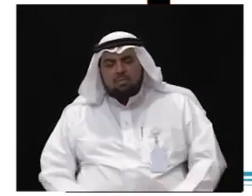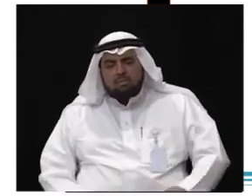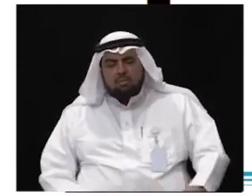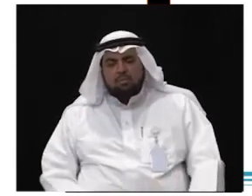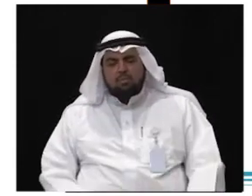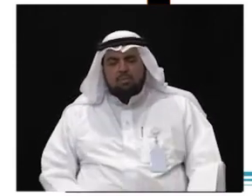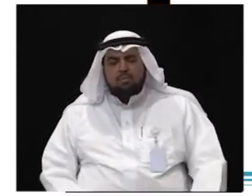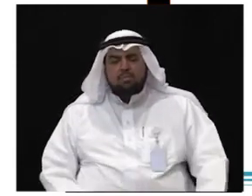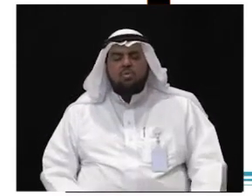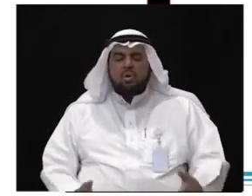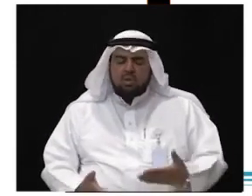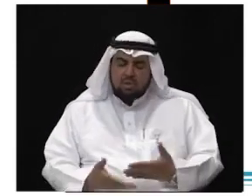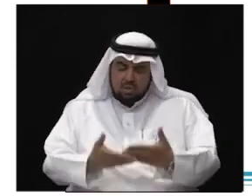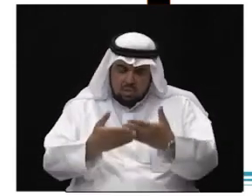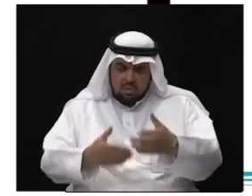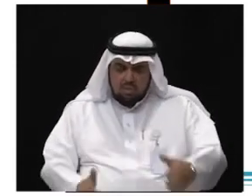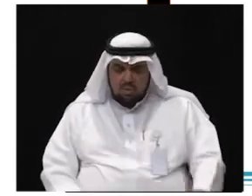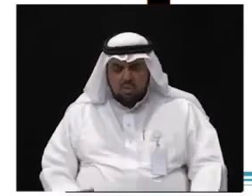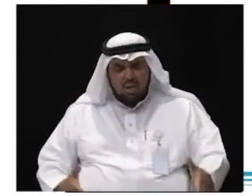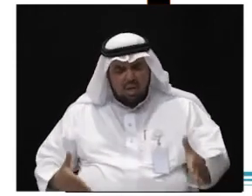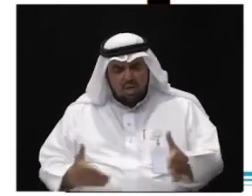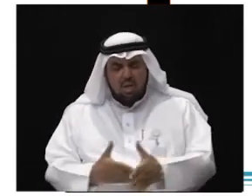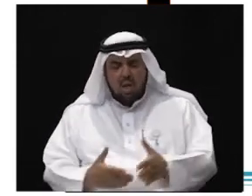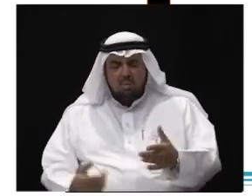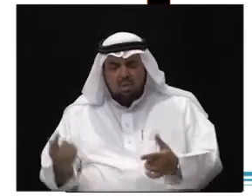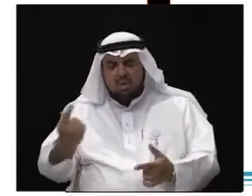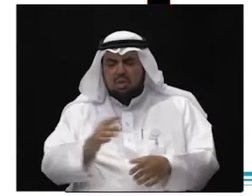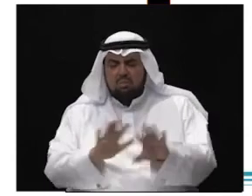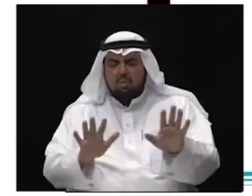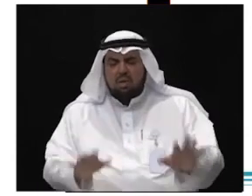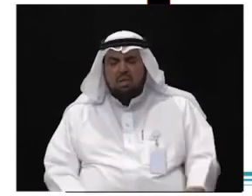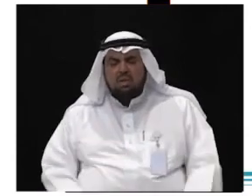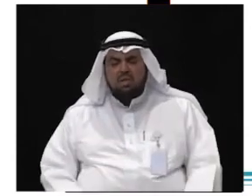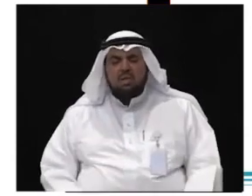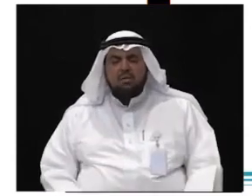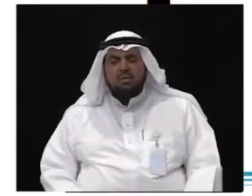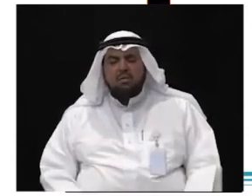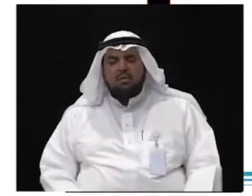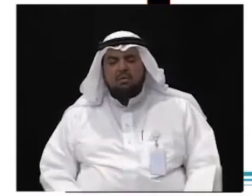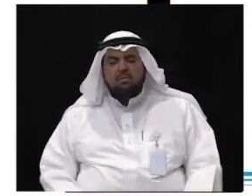وبالفعل استطاع الانتهاء من تصميمه.